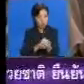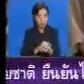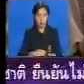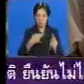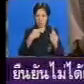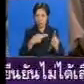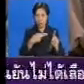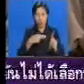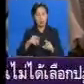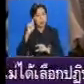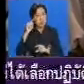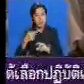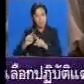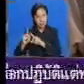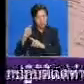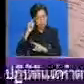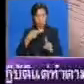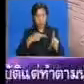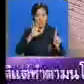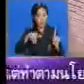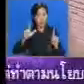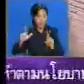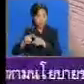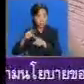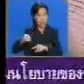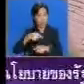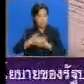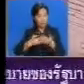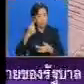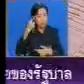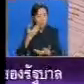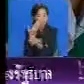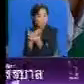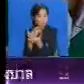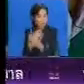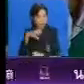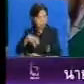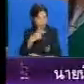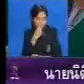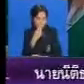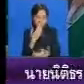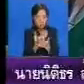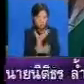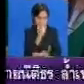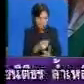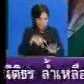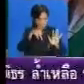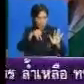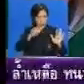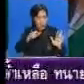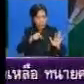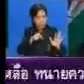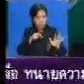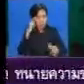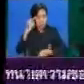าทวงเงินครับ 15,000 ล้านบาทซึ่งคลังเองเนี่ยจะมีการพิจารณาอีกครั้งว่าจะโยกวงเงินที่เหลือ 5,000 ล้านบาท